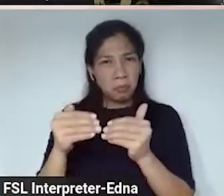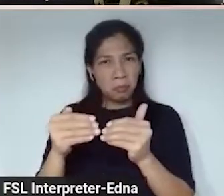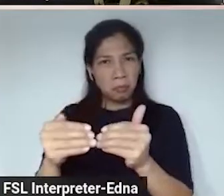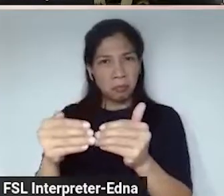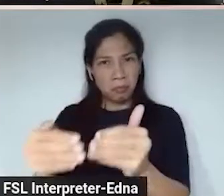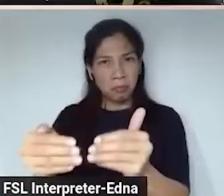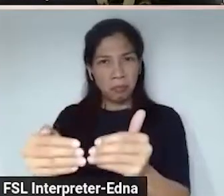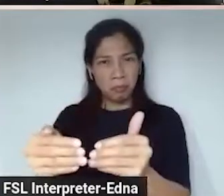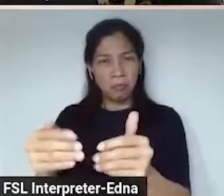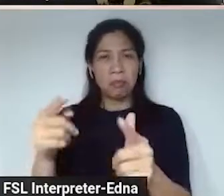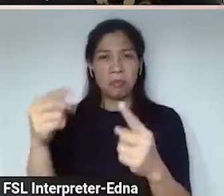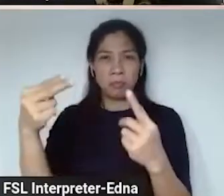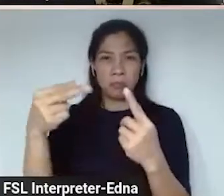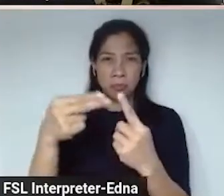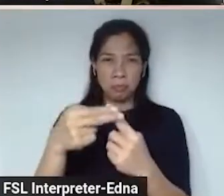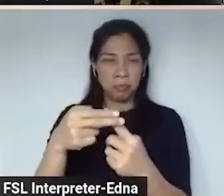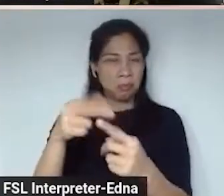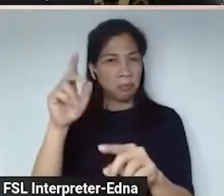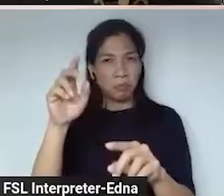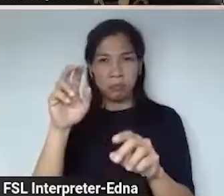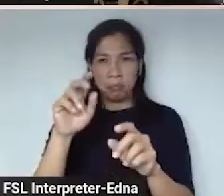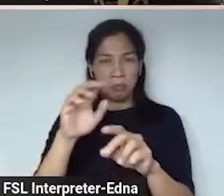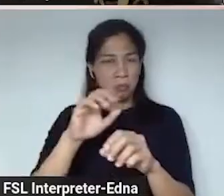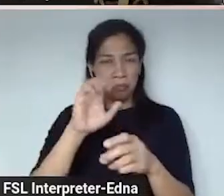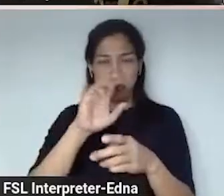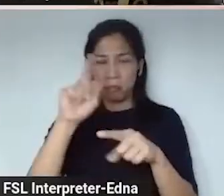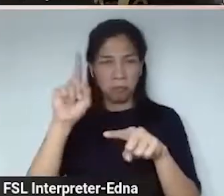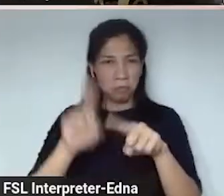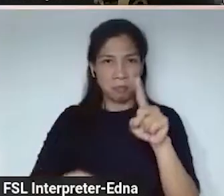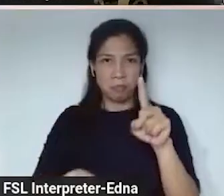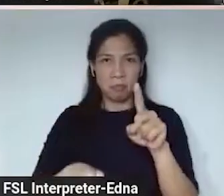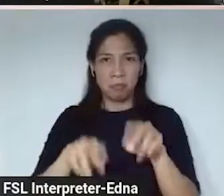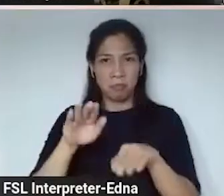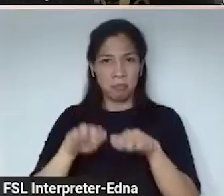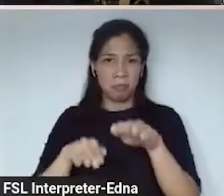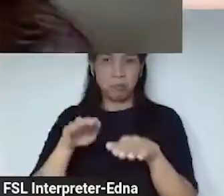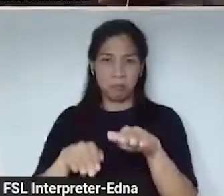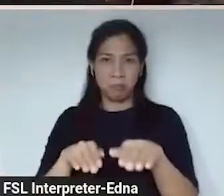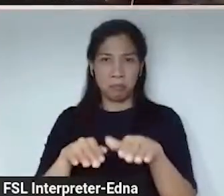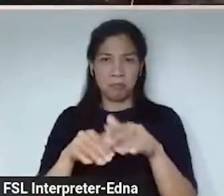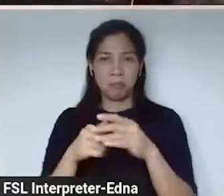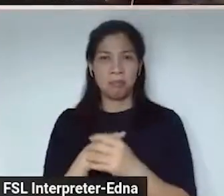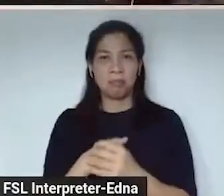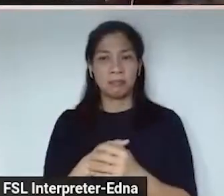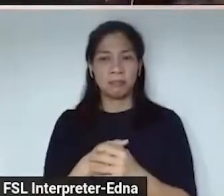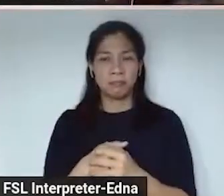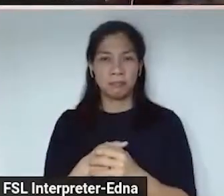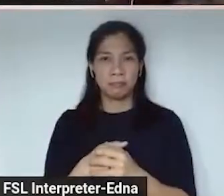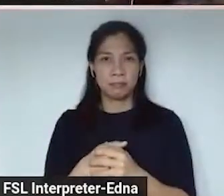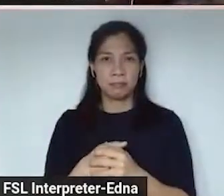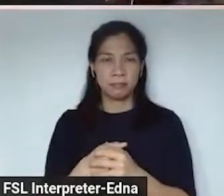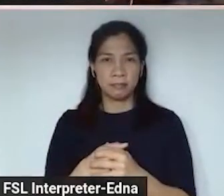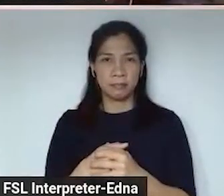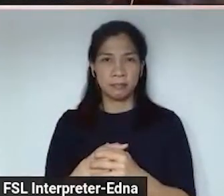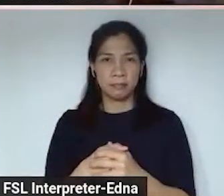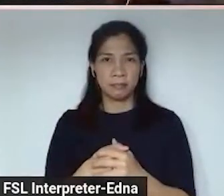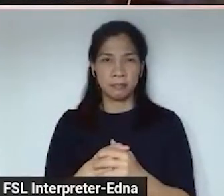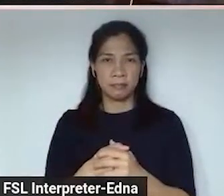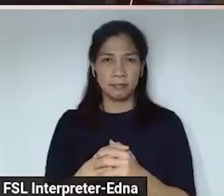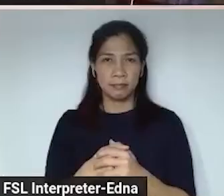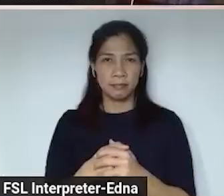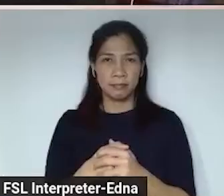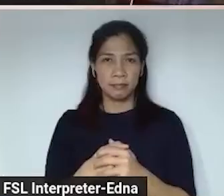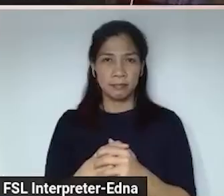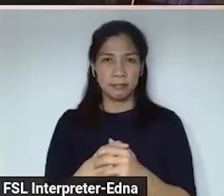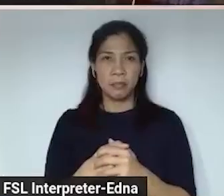na hindi mo na magawa yung mga dati mong ginagawa? Actually, Miss Edel,